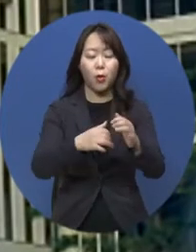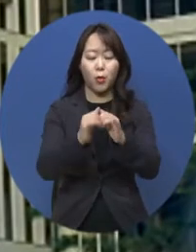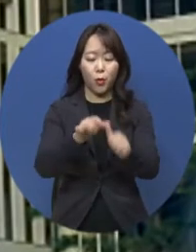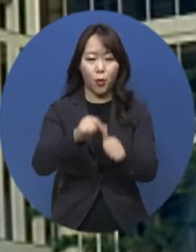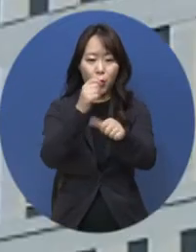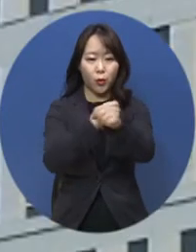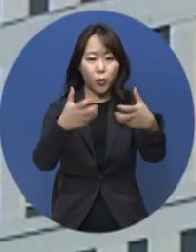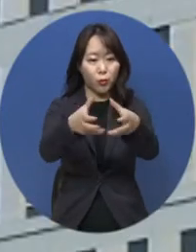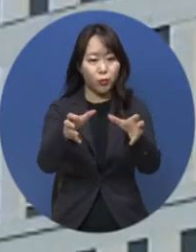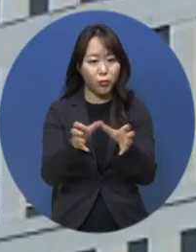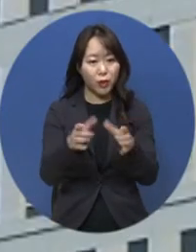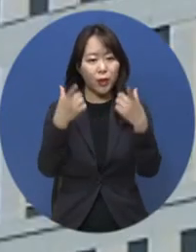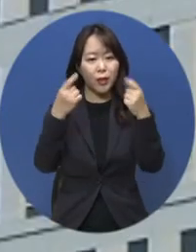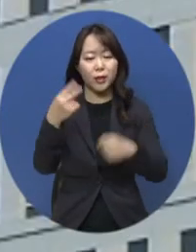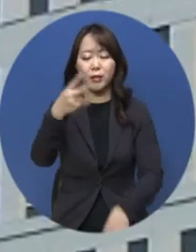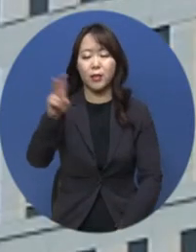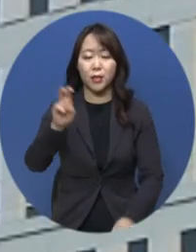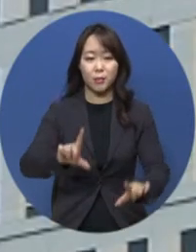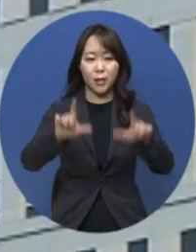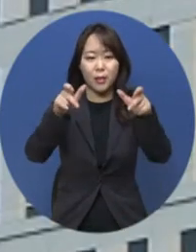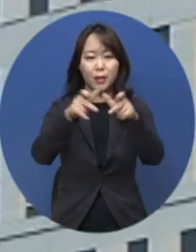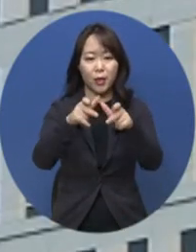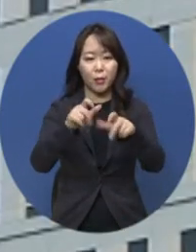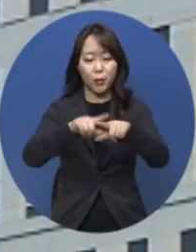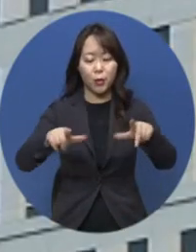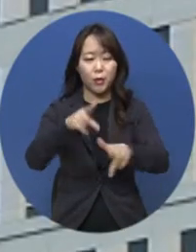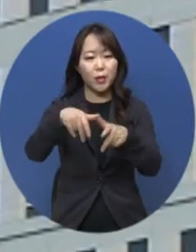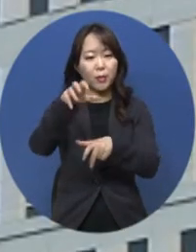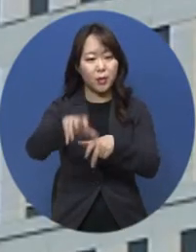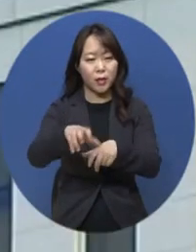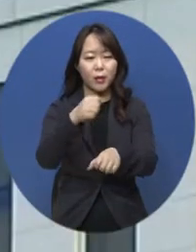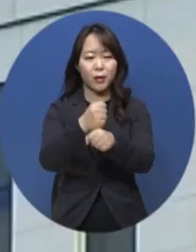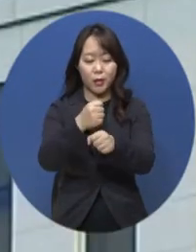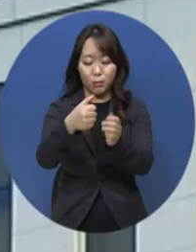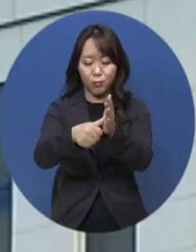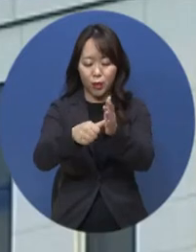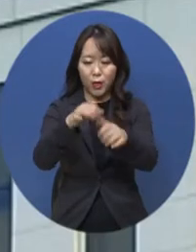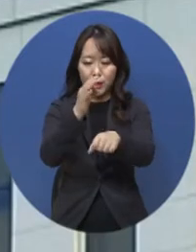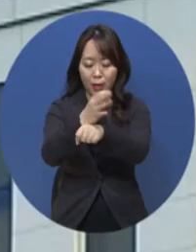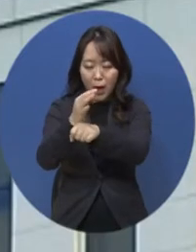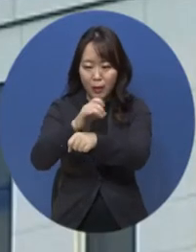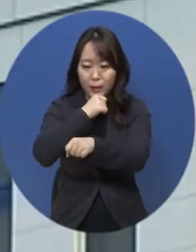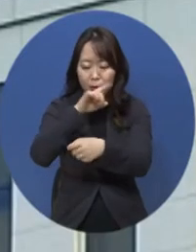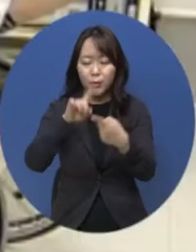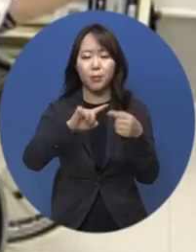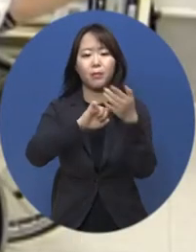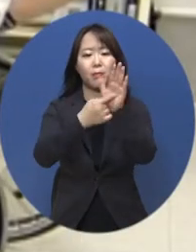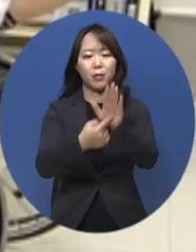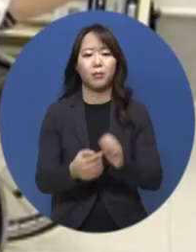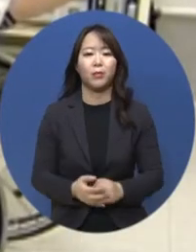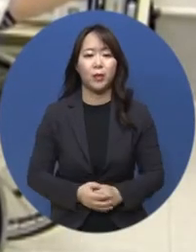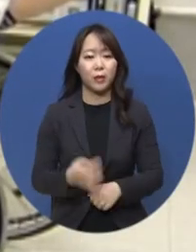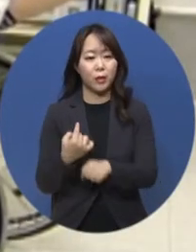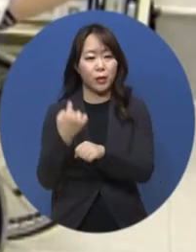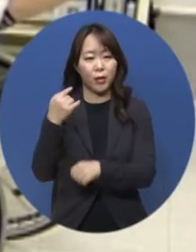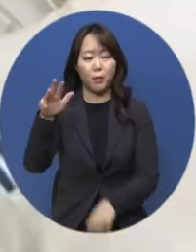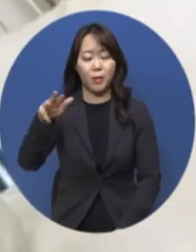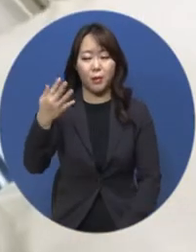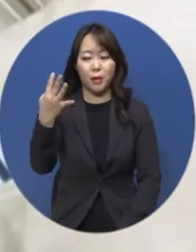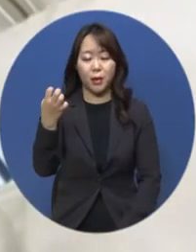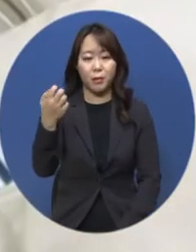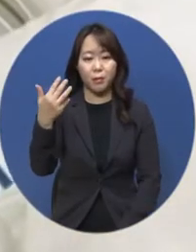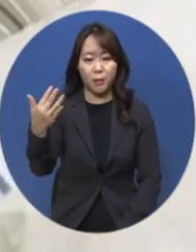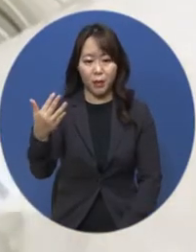담은 2020년 장애인 표준 사업장 생 산 품 구매 실적을 발표했습니다 신 안에 848 개의